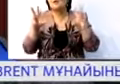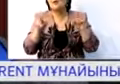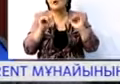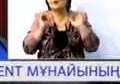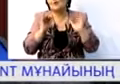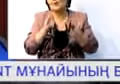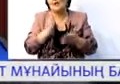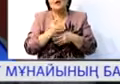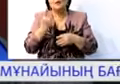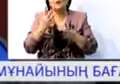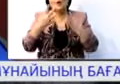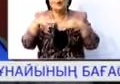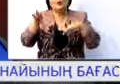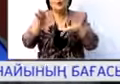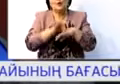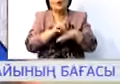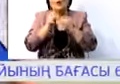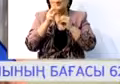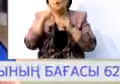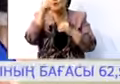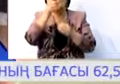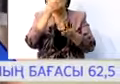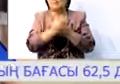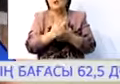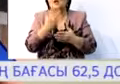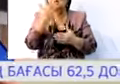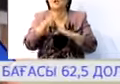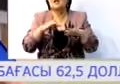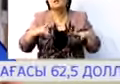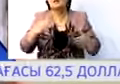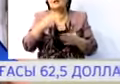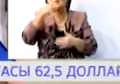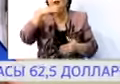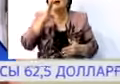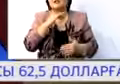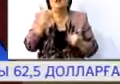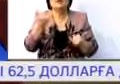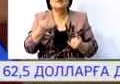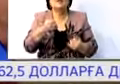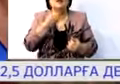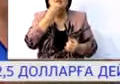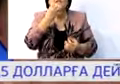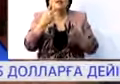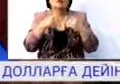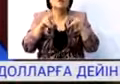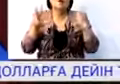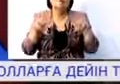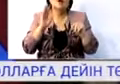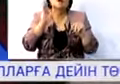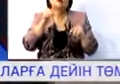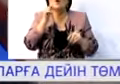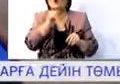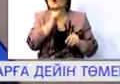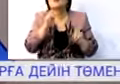формуласы бар. Мәселен, отау құрғандарына 13 жыл болған 5 перзенттің атанасы атанған мына бір берекелі отбасының бақытты болудың